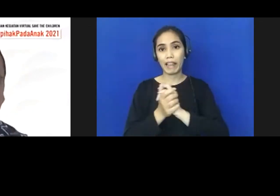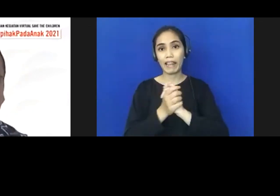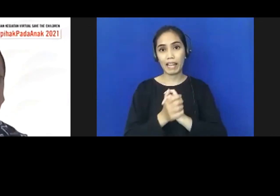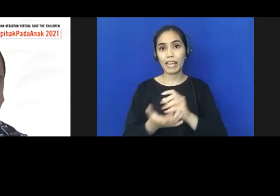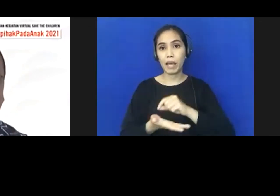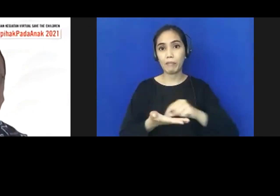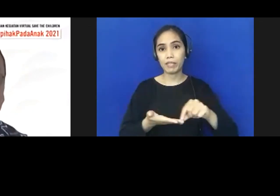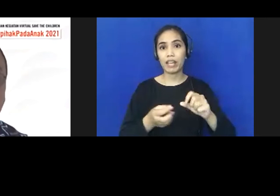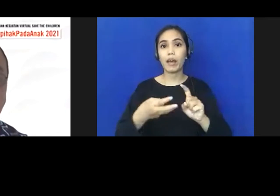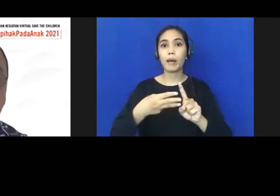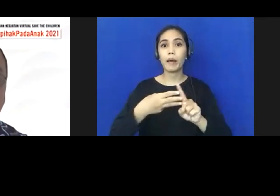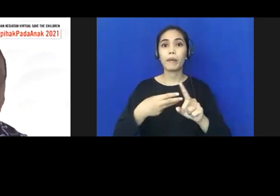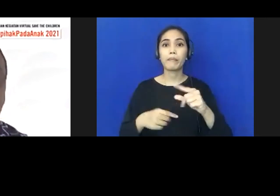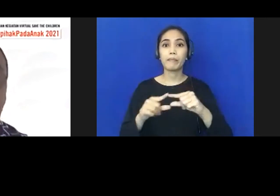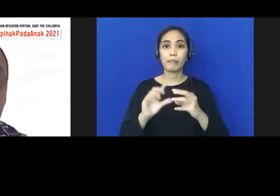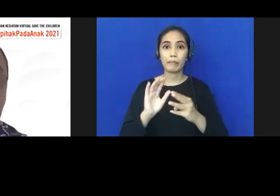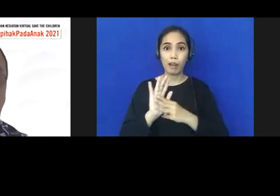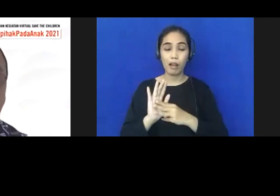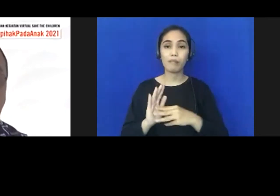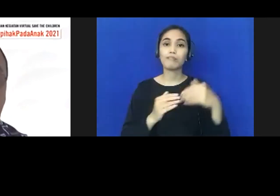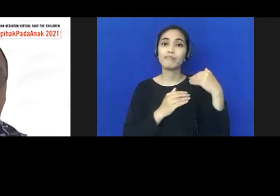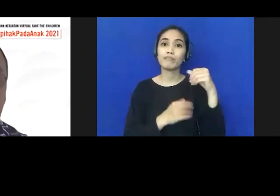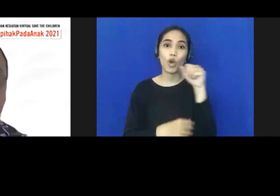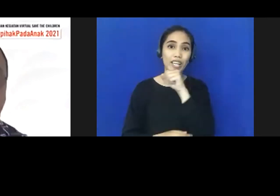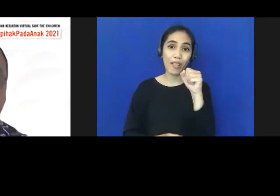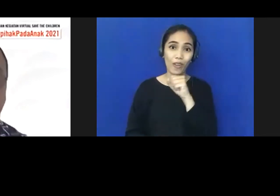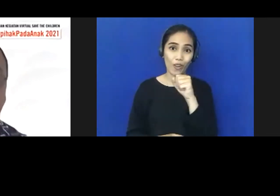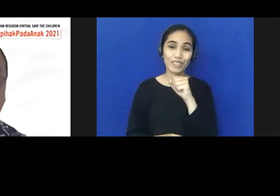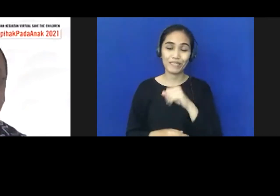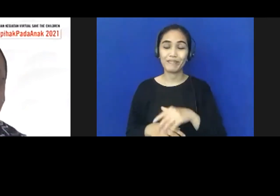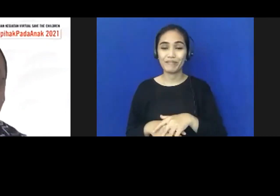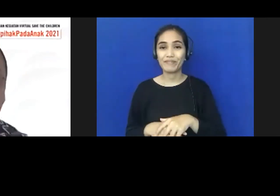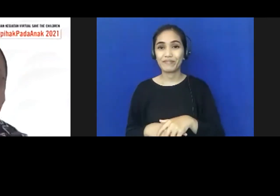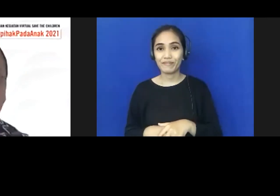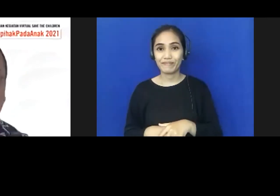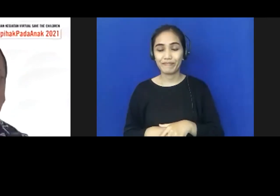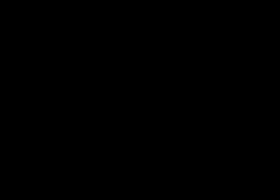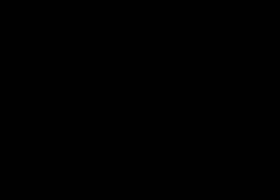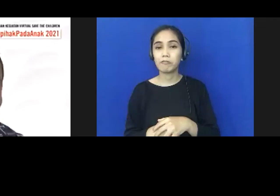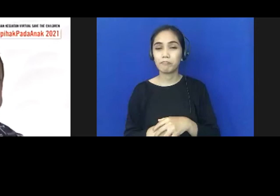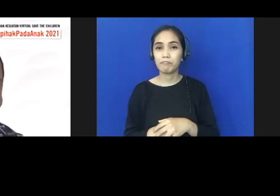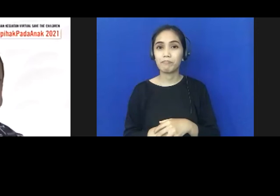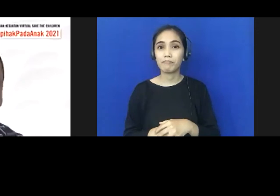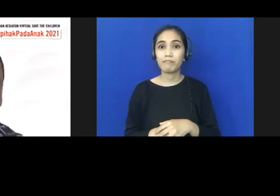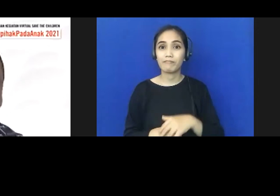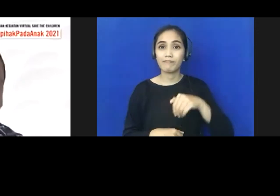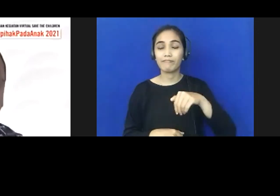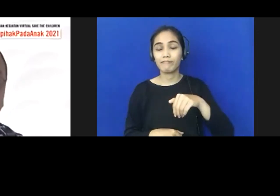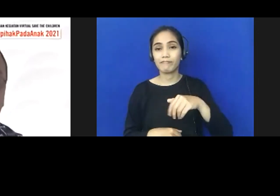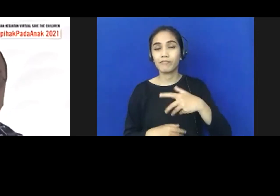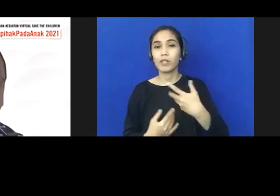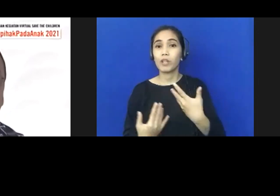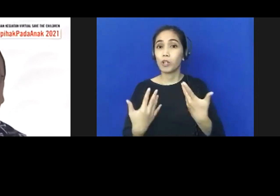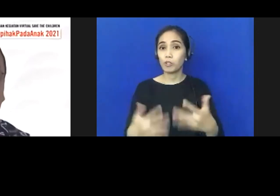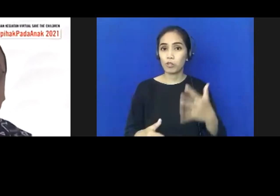yang akan menjadi moderator pada sesi ini. Seperti yang sudah kita